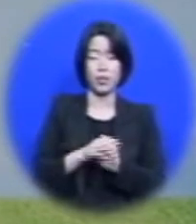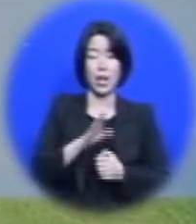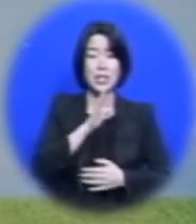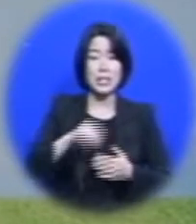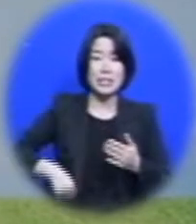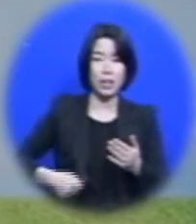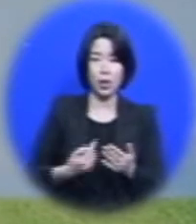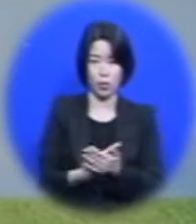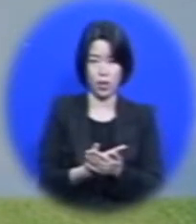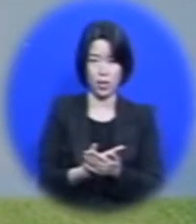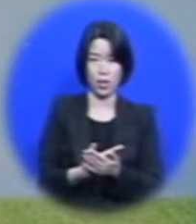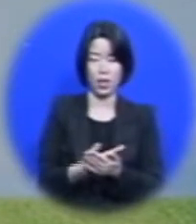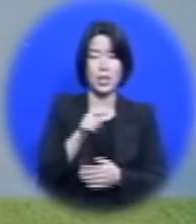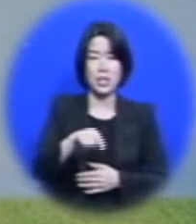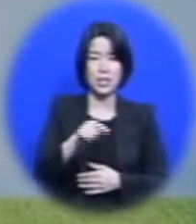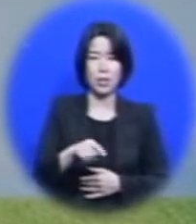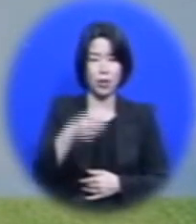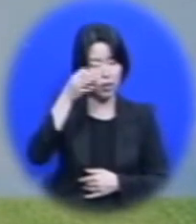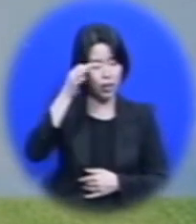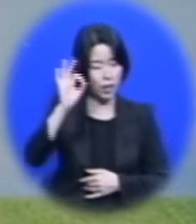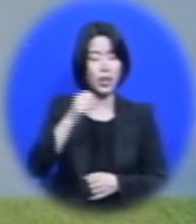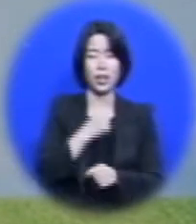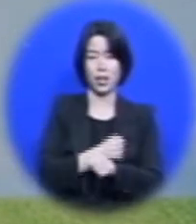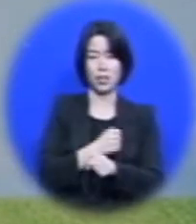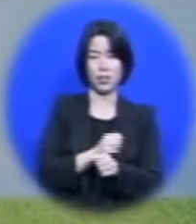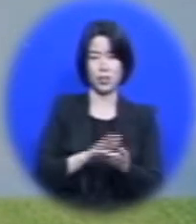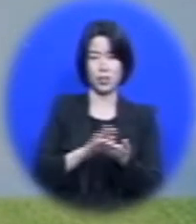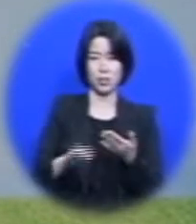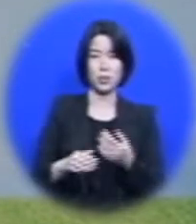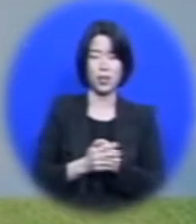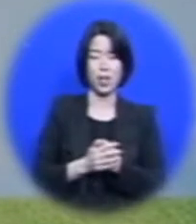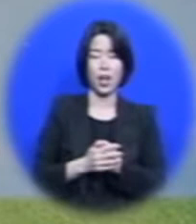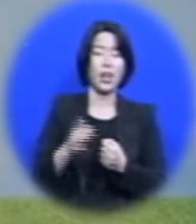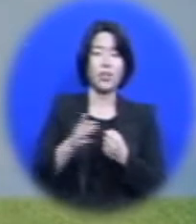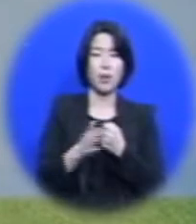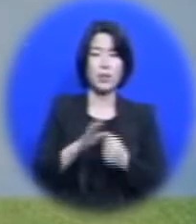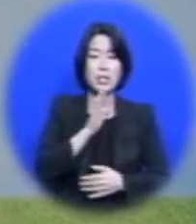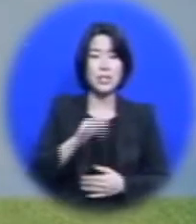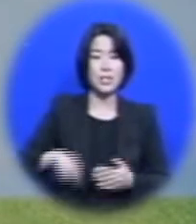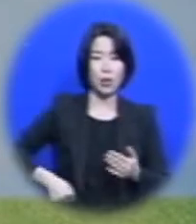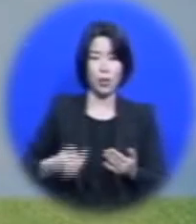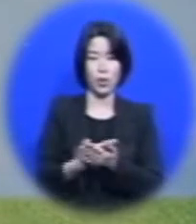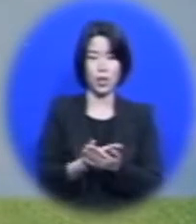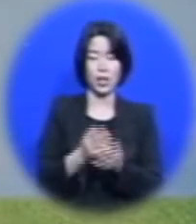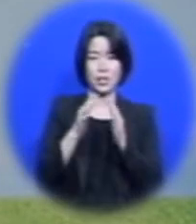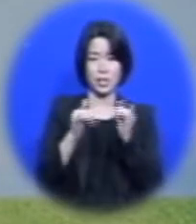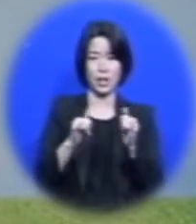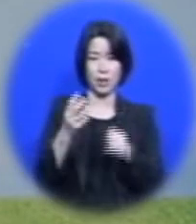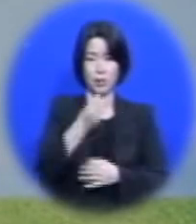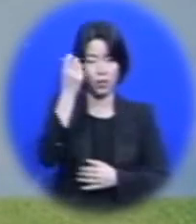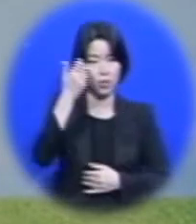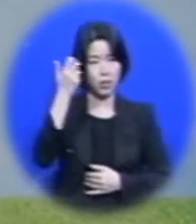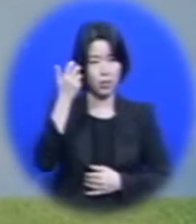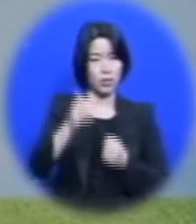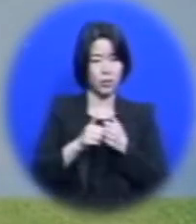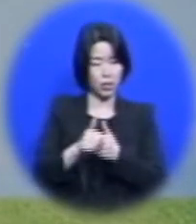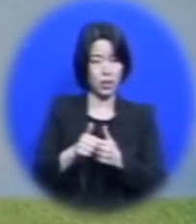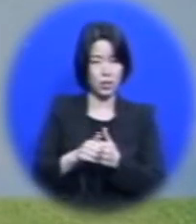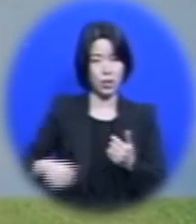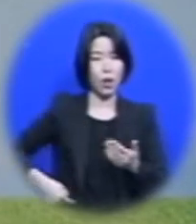진정한 회개는 바로 이것을 깨닫게 하는 것입니다. 그러므로 진정으로 회개한 사람, 성령에 의하여 회개한